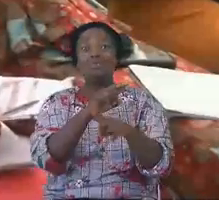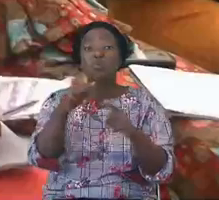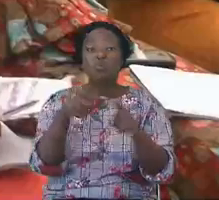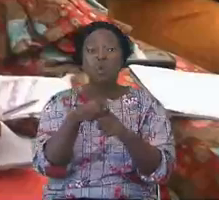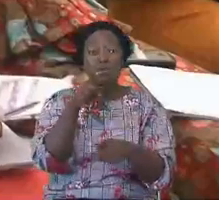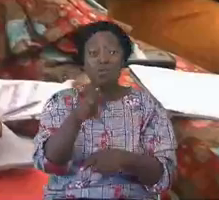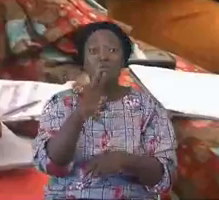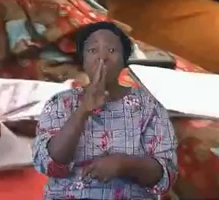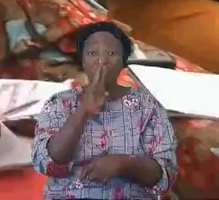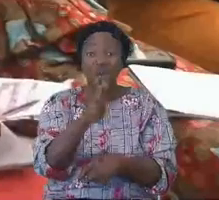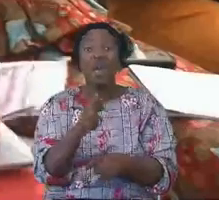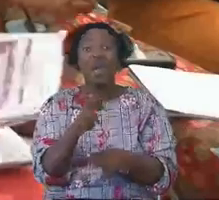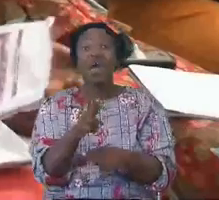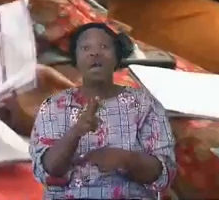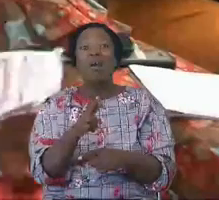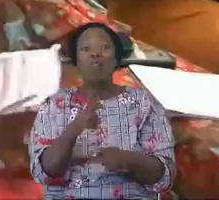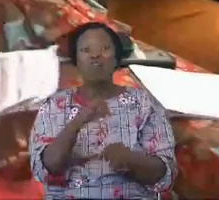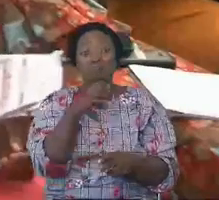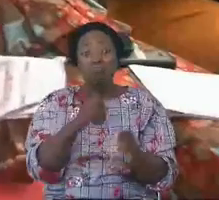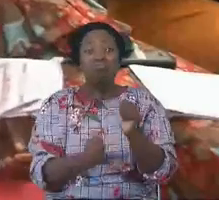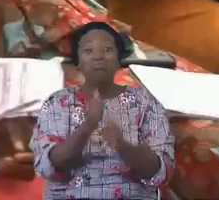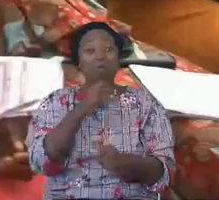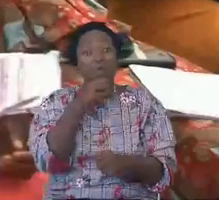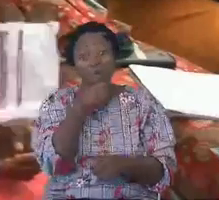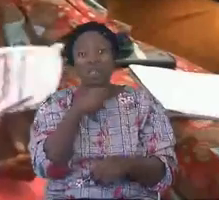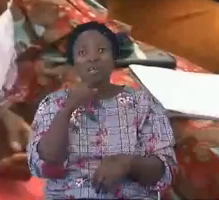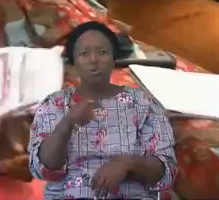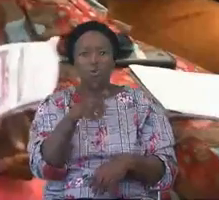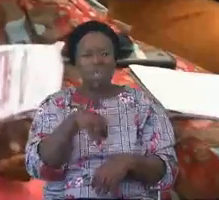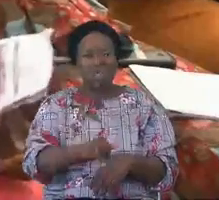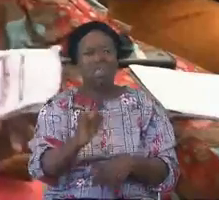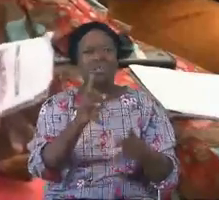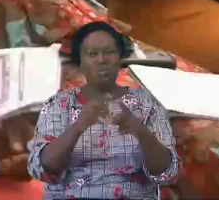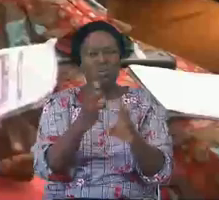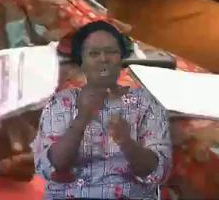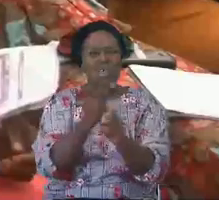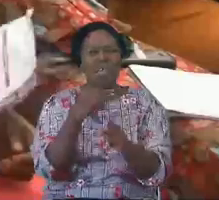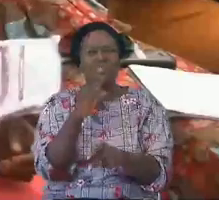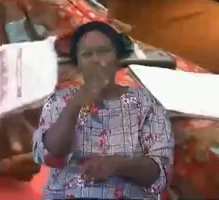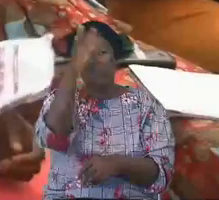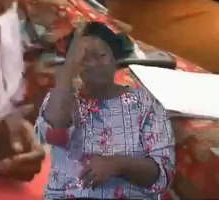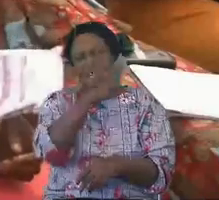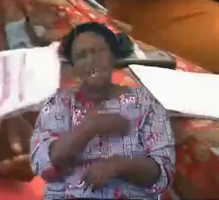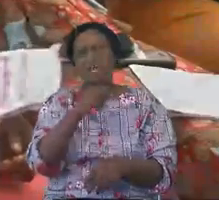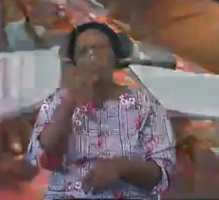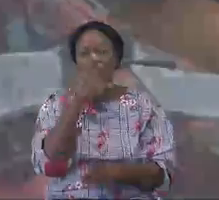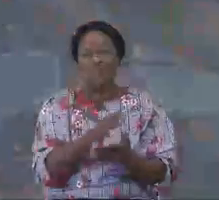le logement décent? Beaucoup ne comprennent pas que même lorsque vous êtes plus